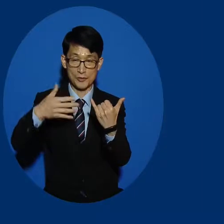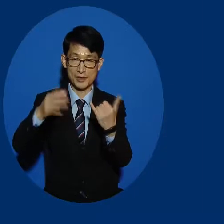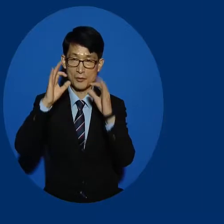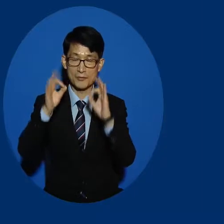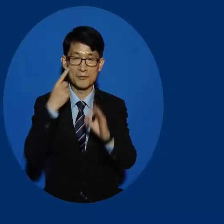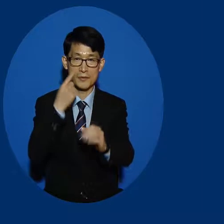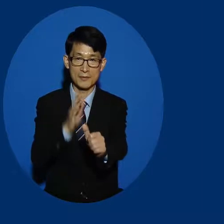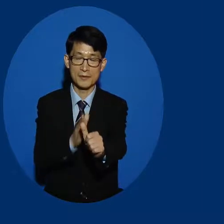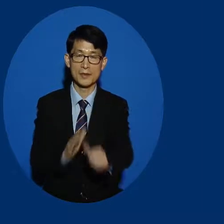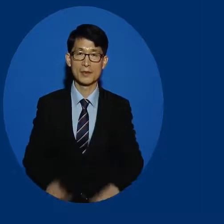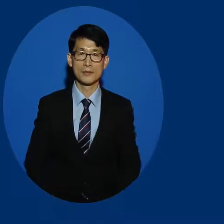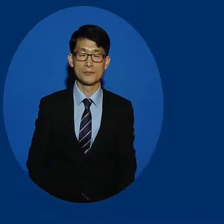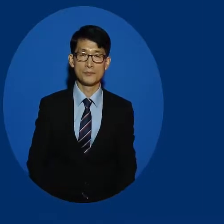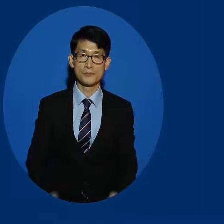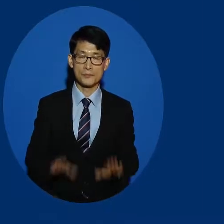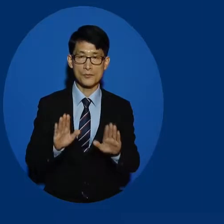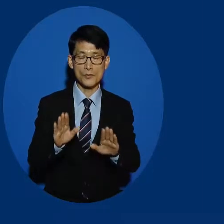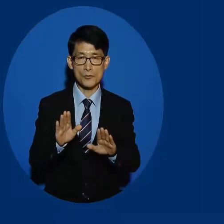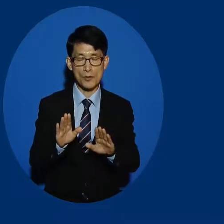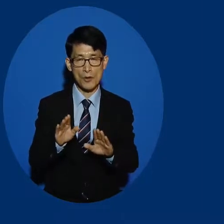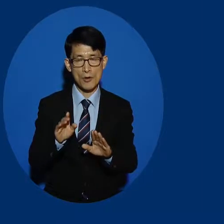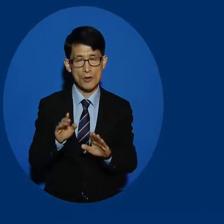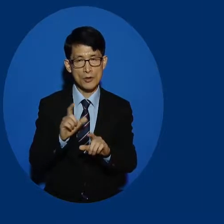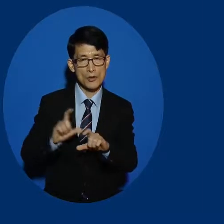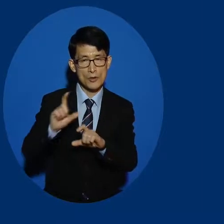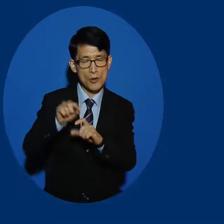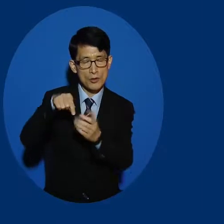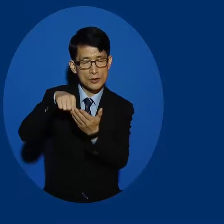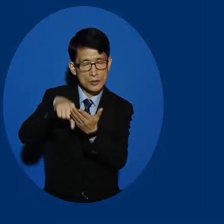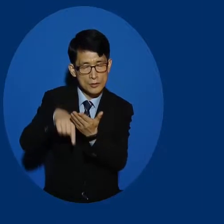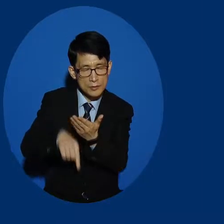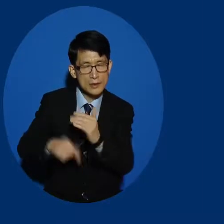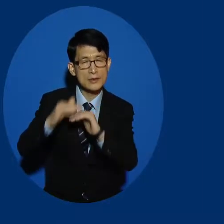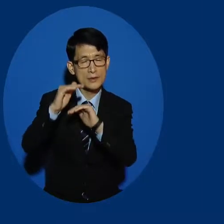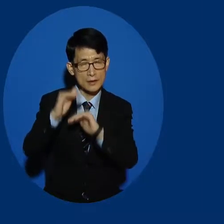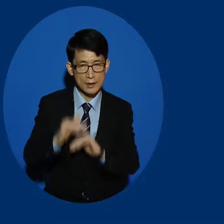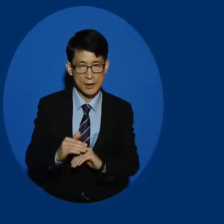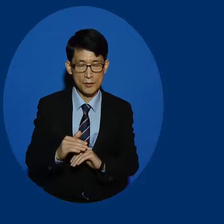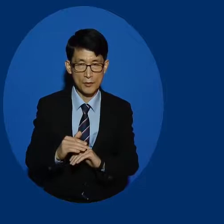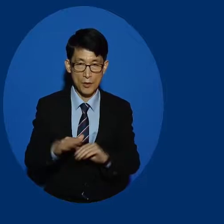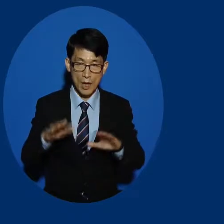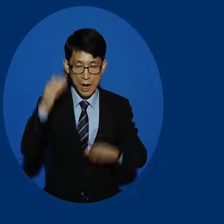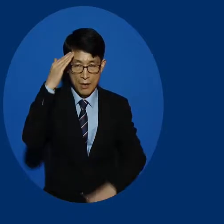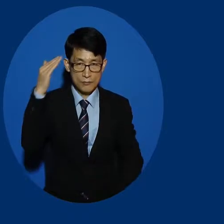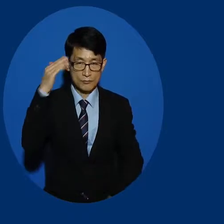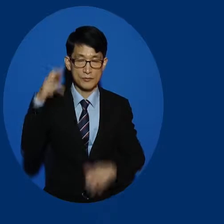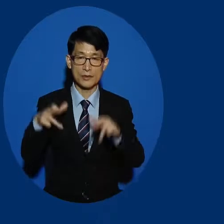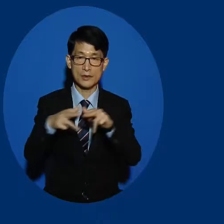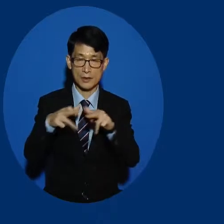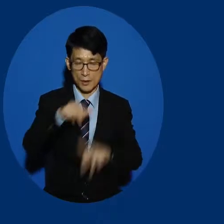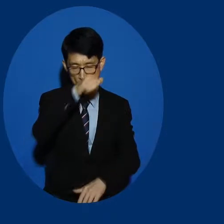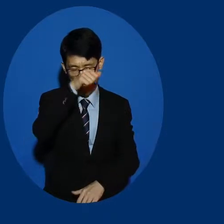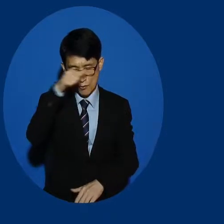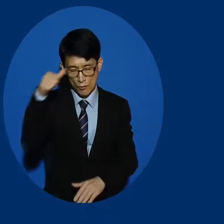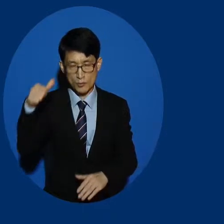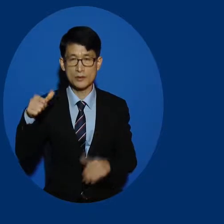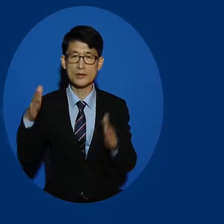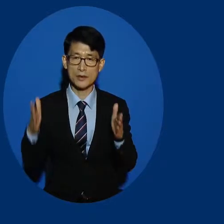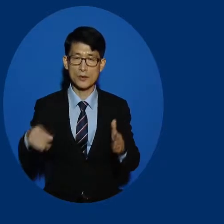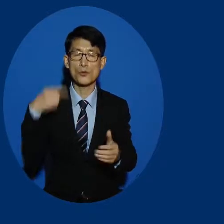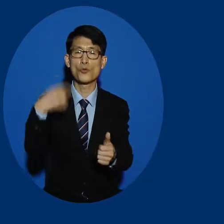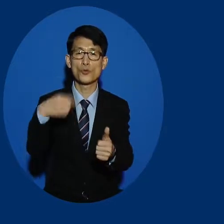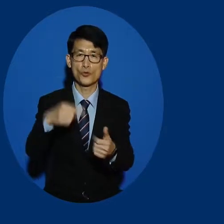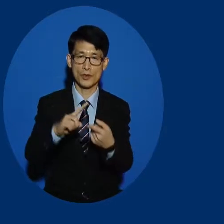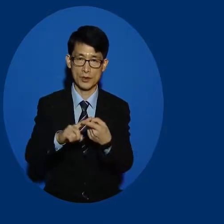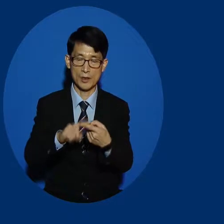좀 더 이제 깊숙한 내용으로 좀 들어가서 우리나라의 장애인 평생교육의 현황과 문제점, 그리고 그